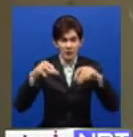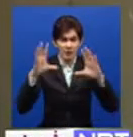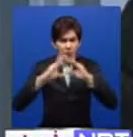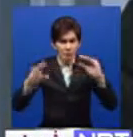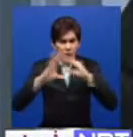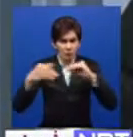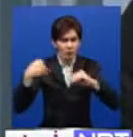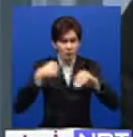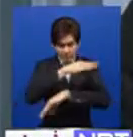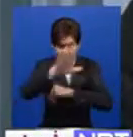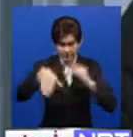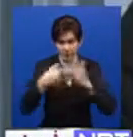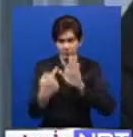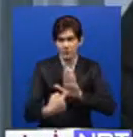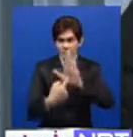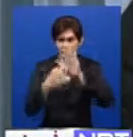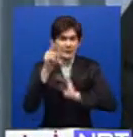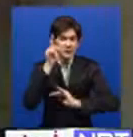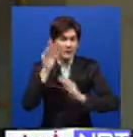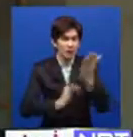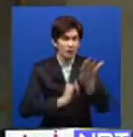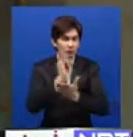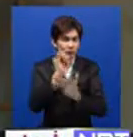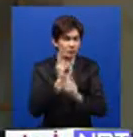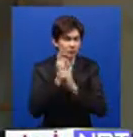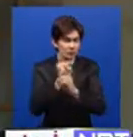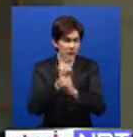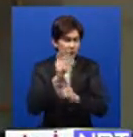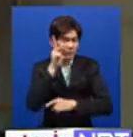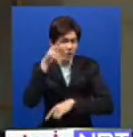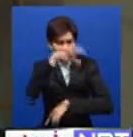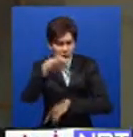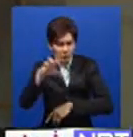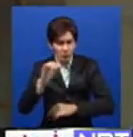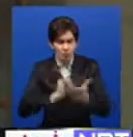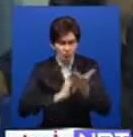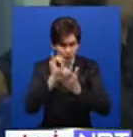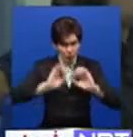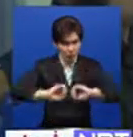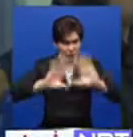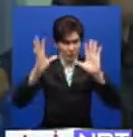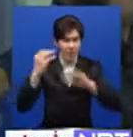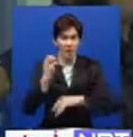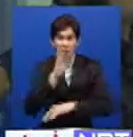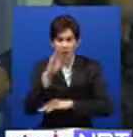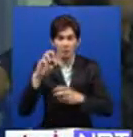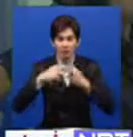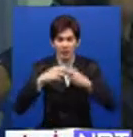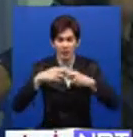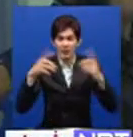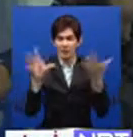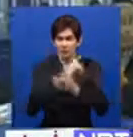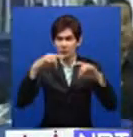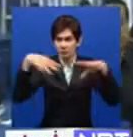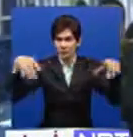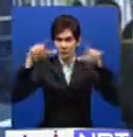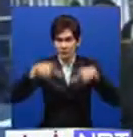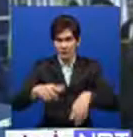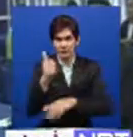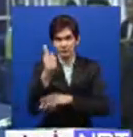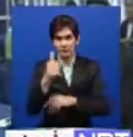พันธ์ทุกแขนงนำเสนอข้อมูลข่าวสารที่ถูกต้องมีแหล่งข่าวที่ชัดเจนสามารถยืนยันได้ขจัดปัญหาข้อขัดแย้งในสังคม